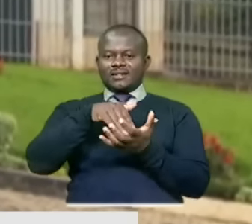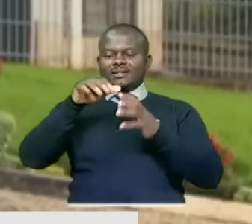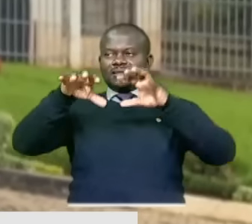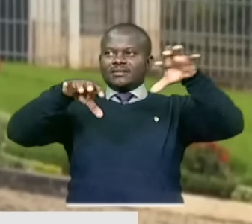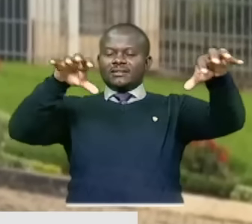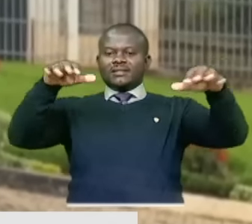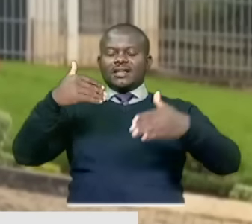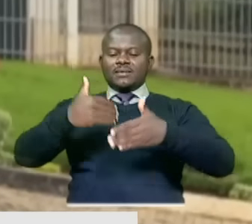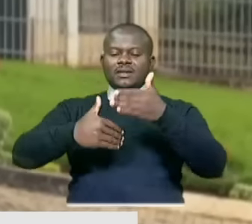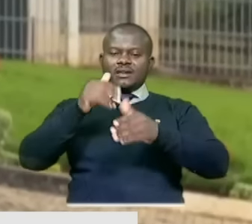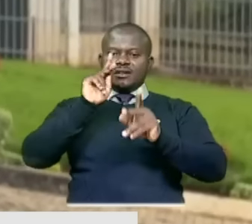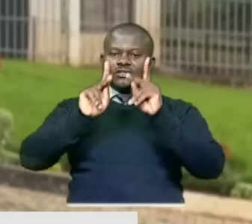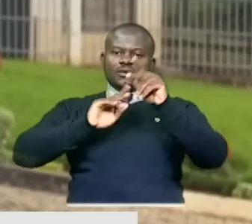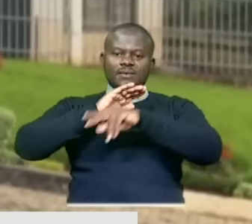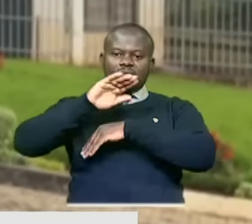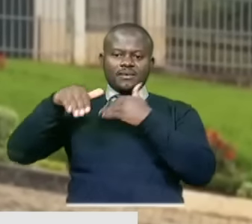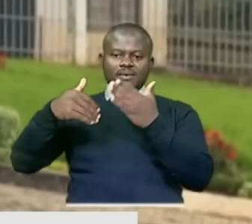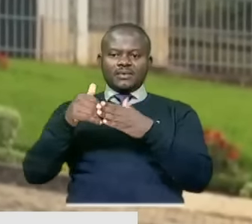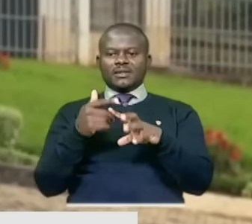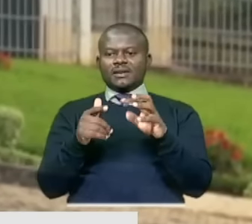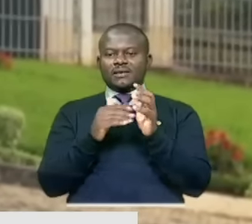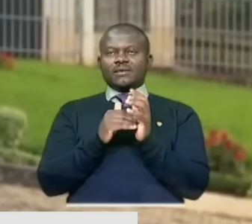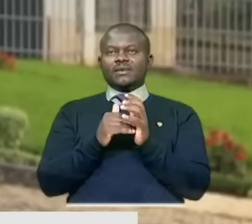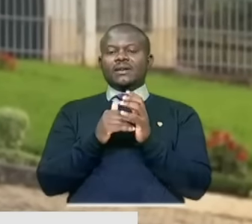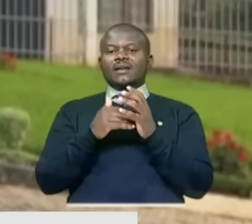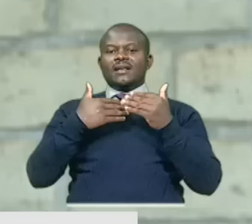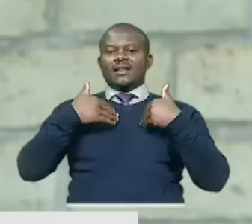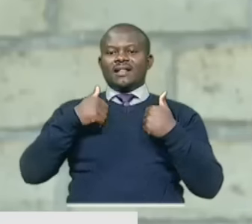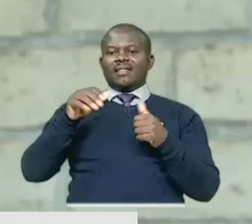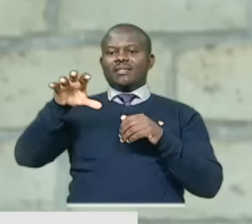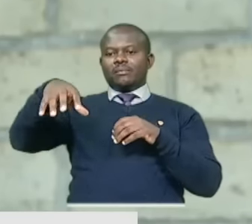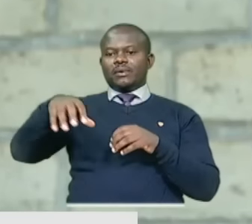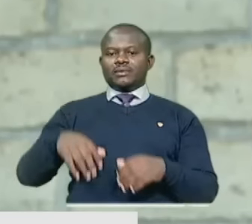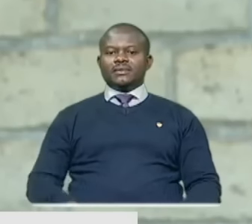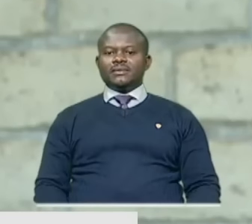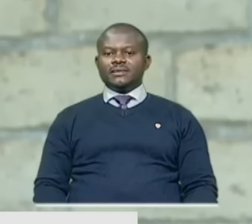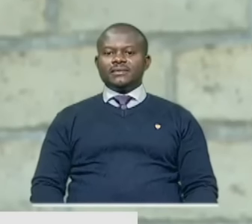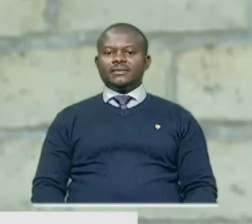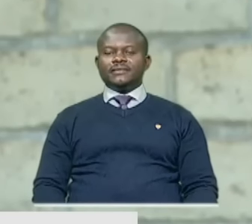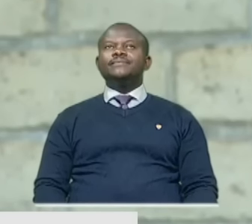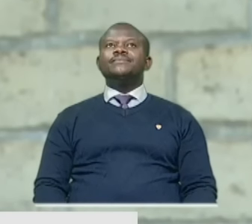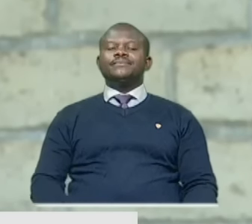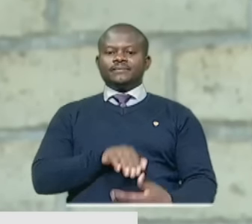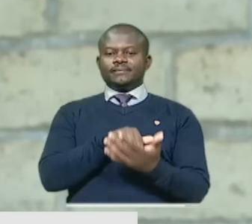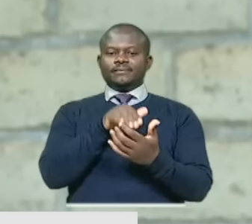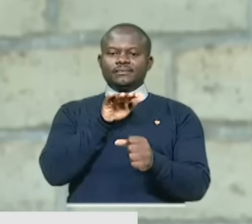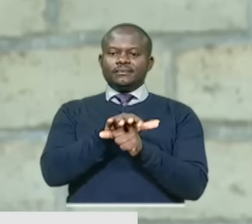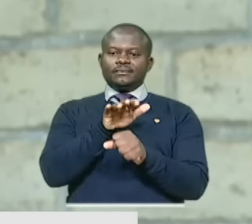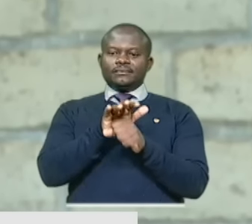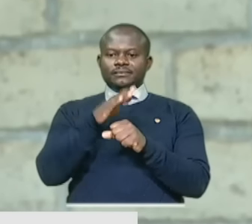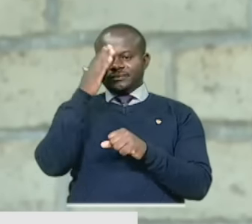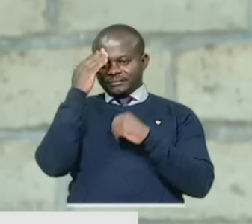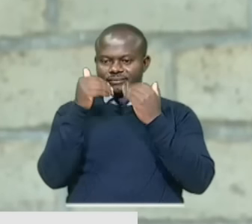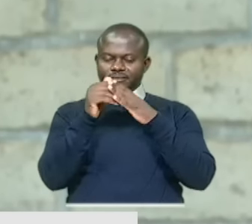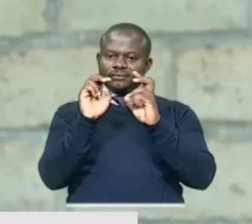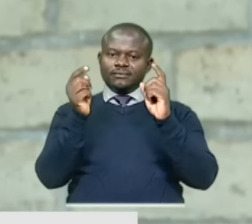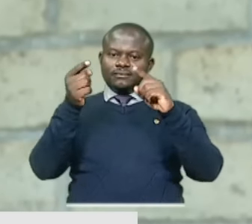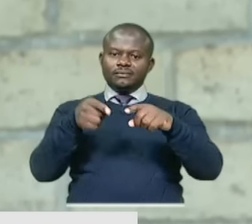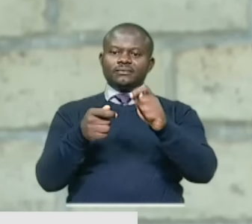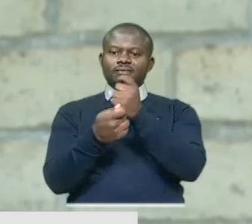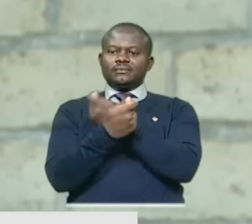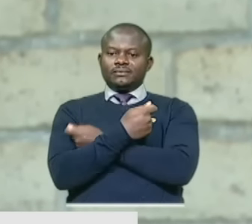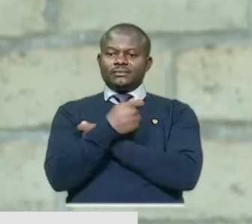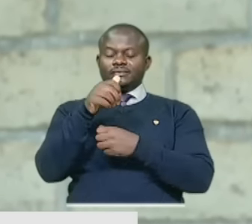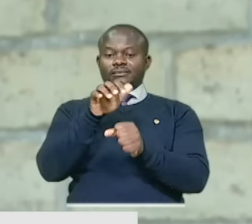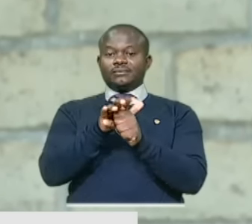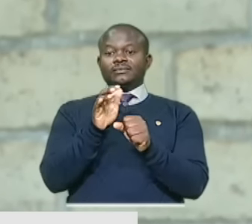byegerejwe abaturage ndetse na poste de sante ni nyinshi yagize n'impinduka nyinshi urumva